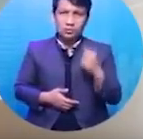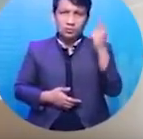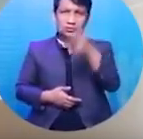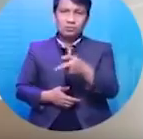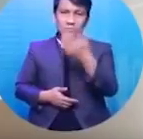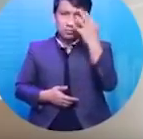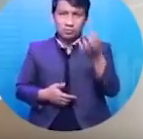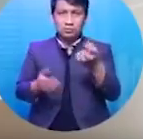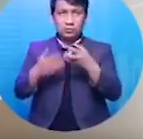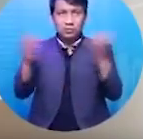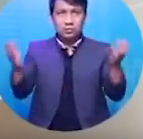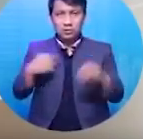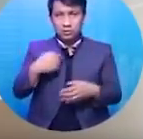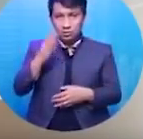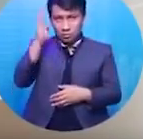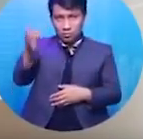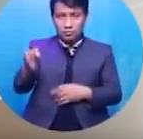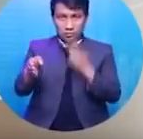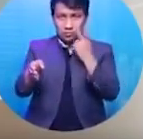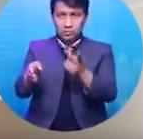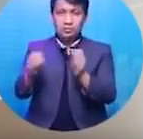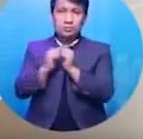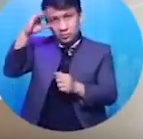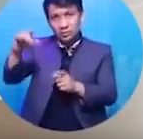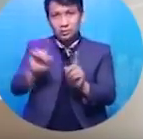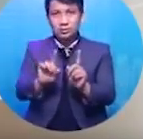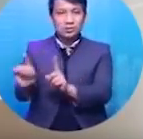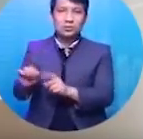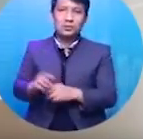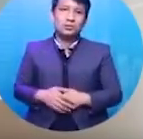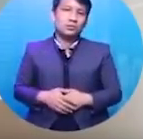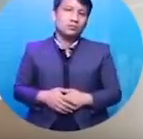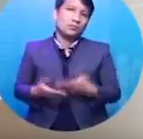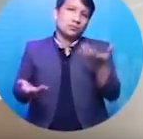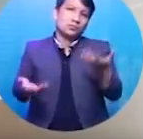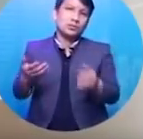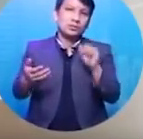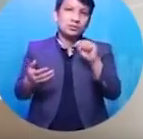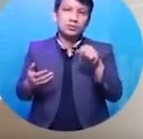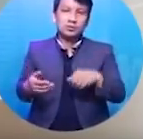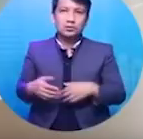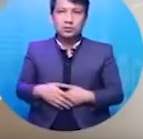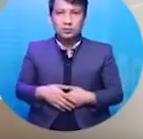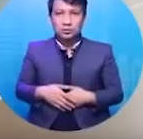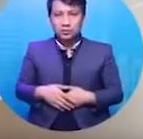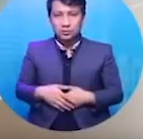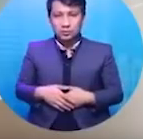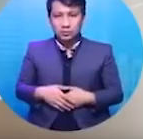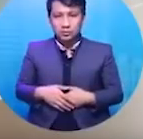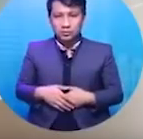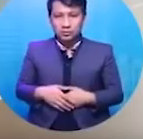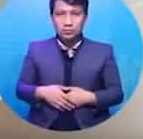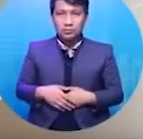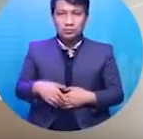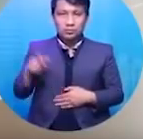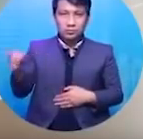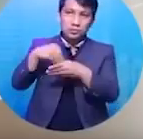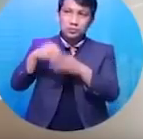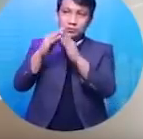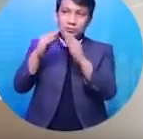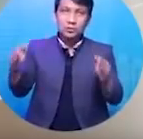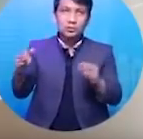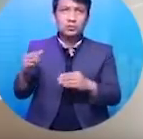Nagalit si misis, ba't ka pinupunta doon at nahuli siya tuloy na may kasama lalaki, ganon? Hindi, inabot ko po sila, sir, nung nagalit sa loob ng bahay nila, ng biyanan